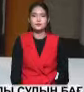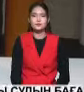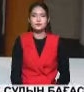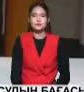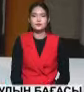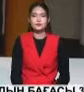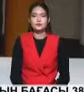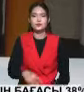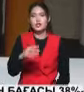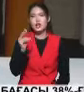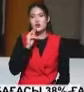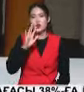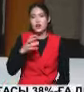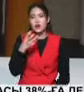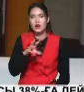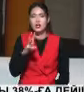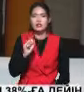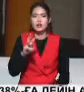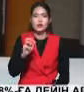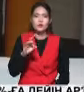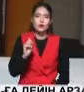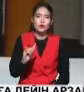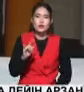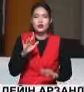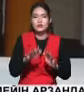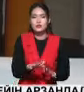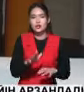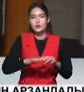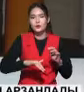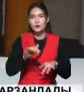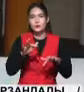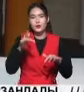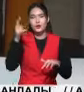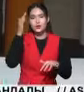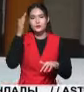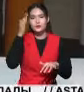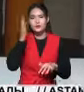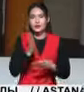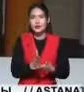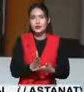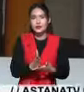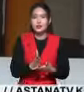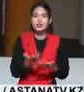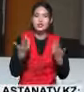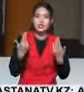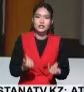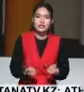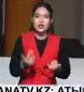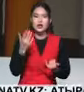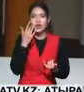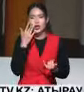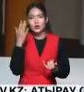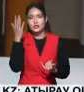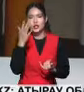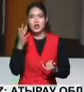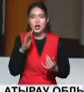Сексеуілмен самауырын қайнатып, түтінін бұрқыратып, қоюлап тұрып шай ішсем шіркін. Қиялға беріліп отырып,